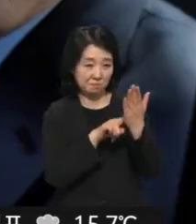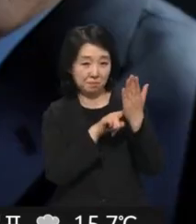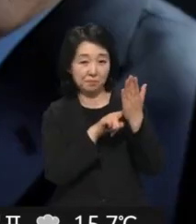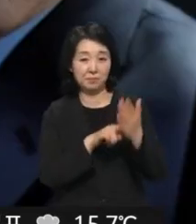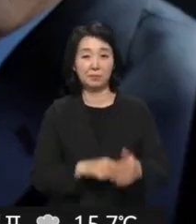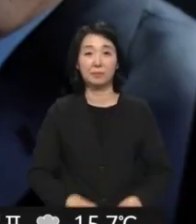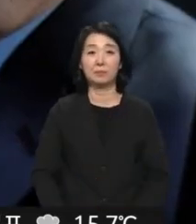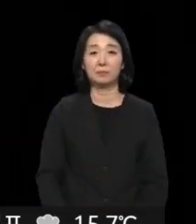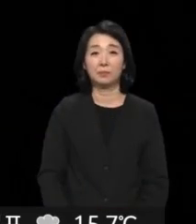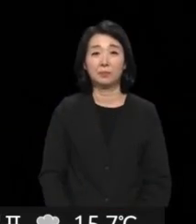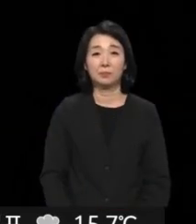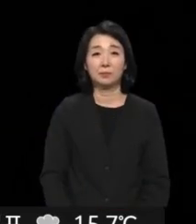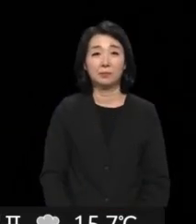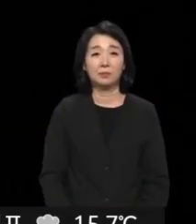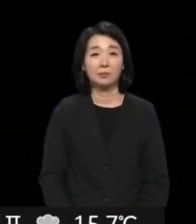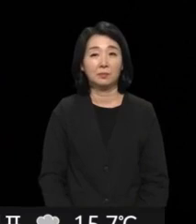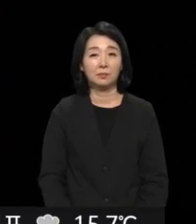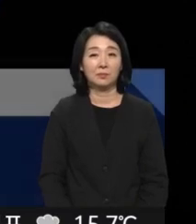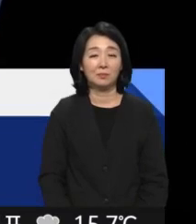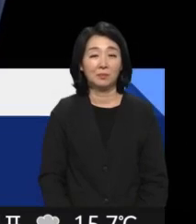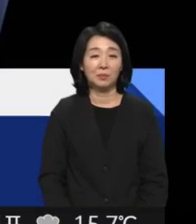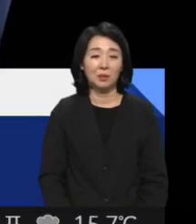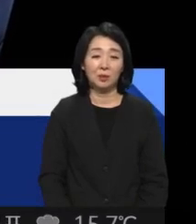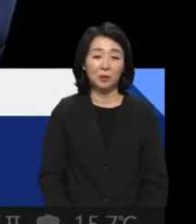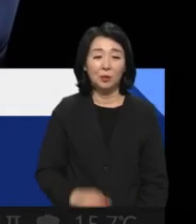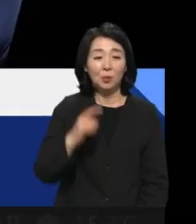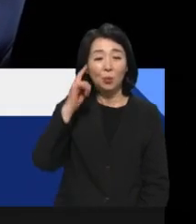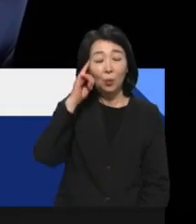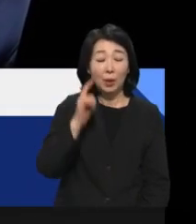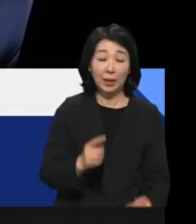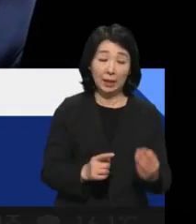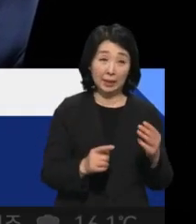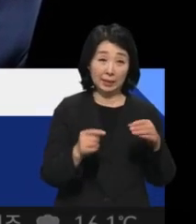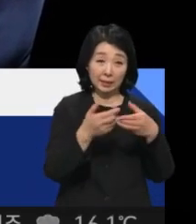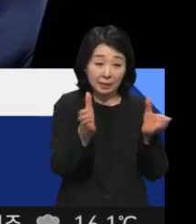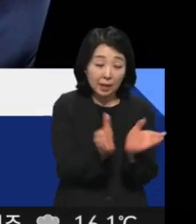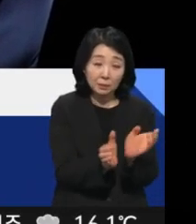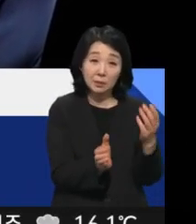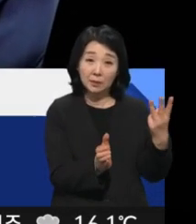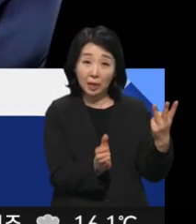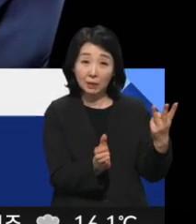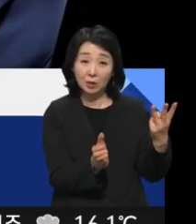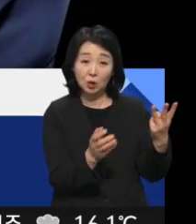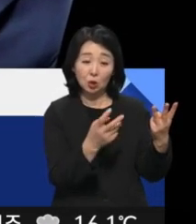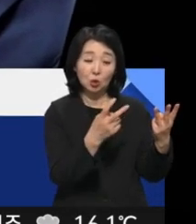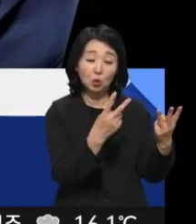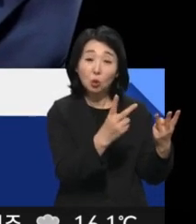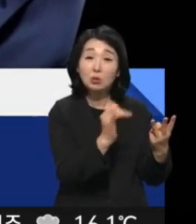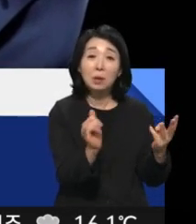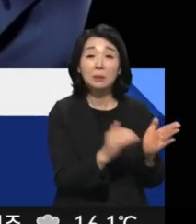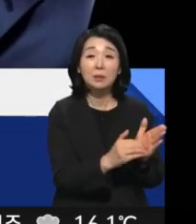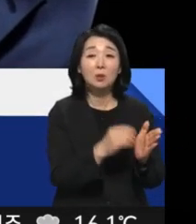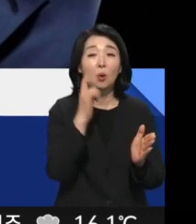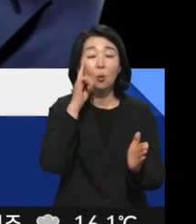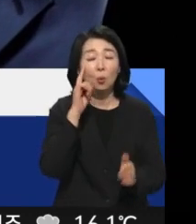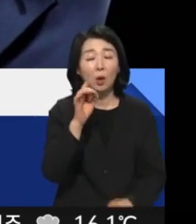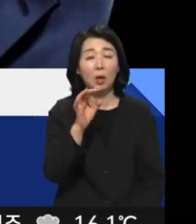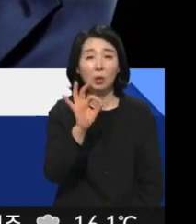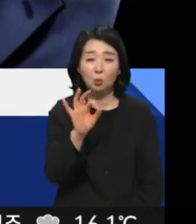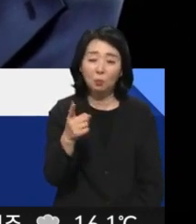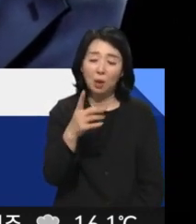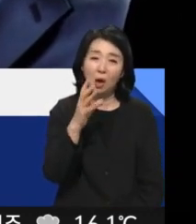한 세 테이블 정도 하면 12명이면 충분하잖아. 사실은 그날 100만 원씩이라도 봉투 하나씩 만들어주면